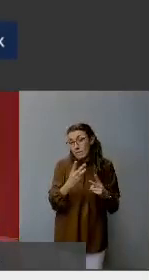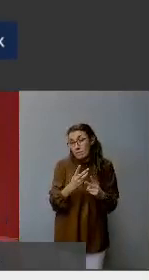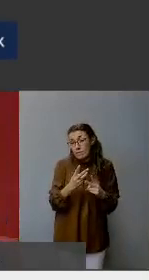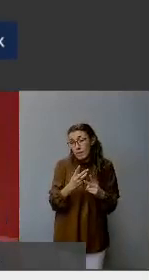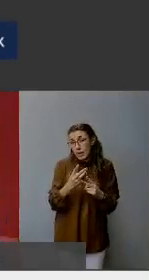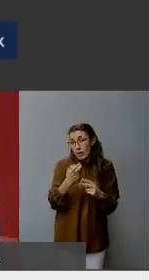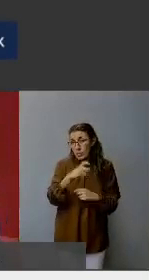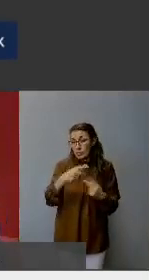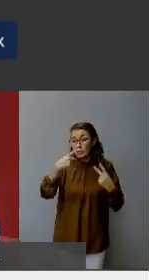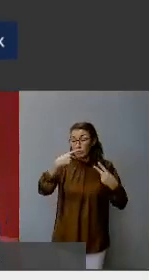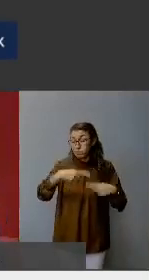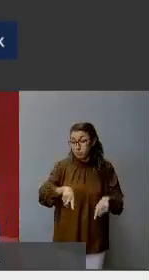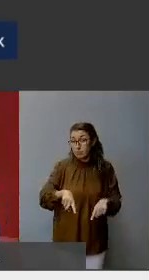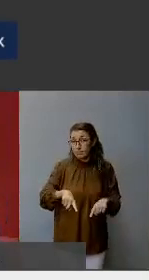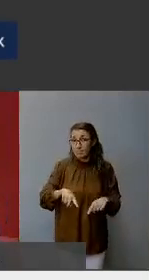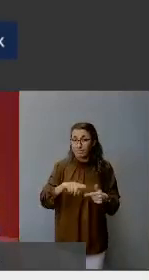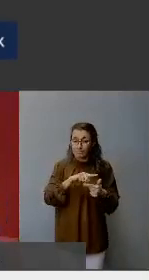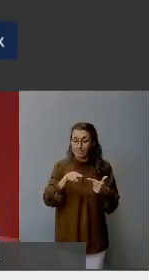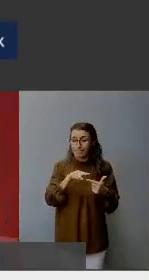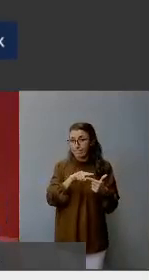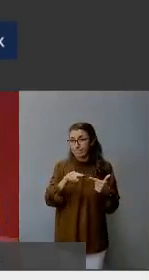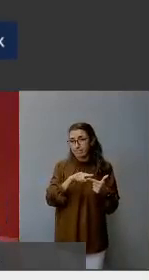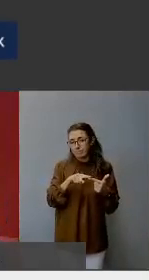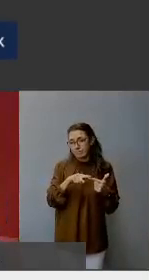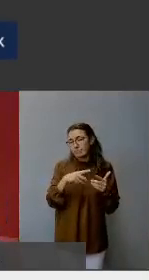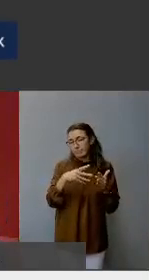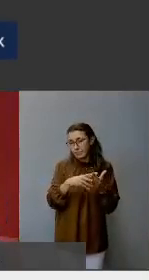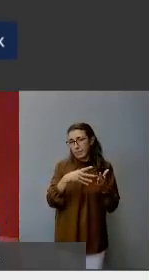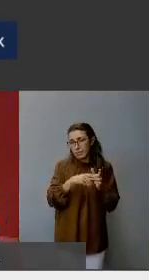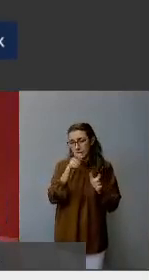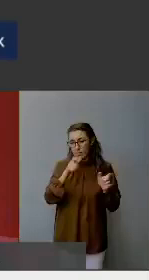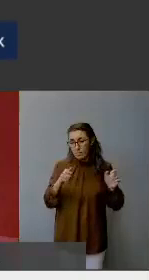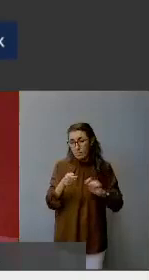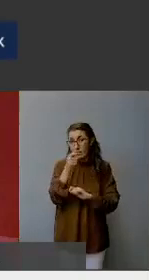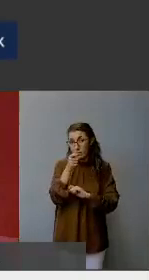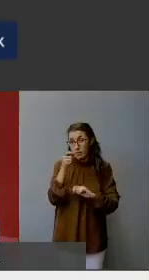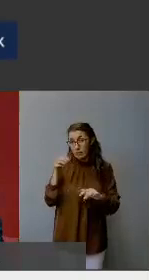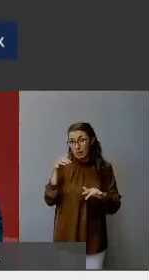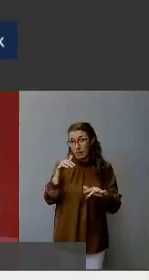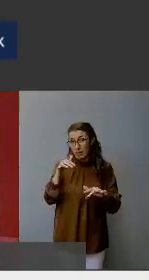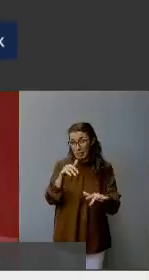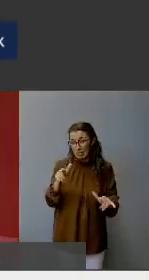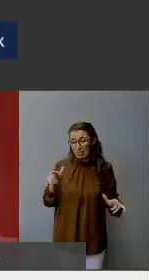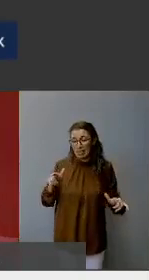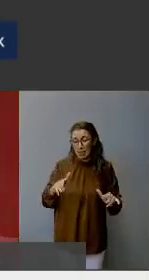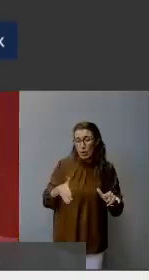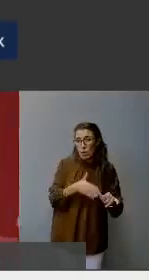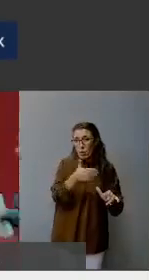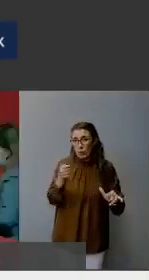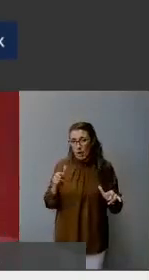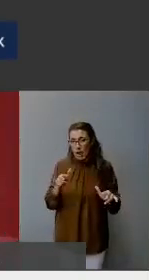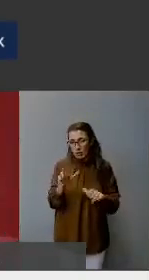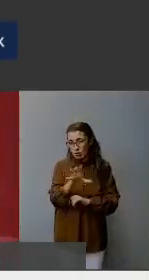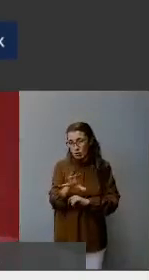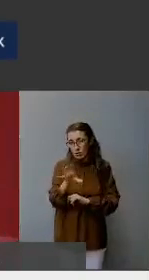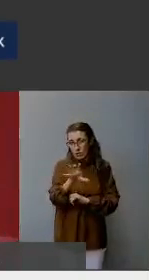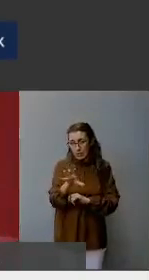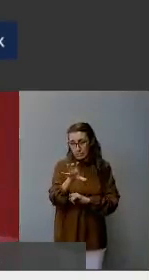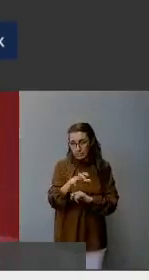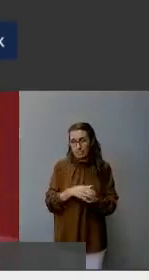che ho anche da qualche annetto circa autorità di sistema portuale nelle nostre riunioni che facciamo